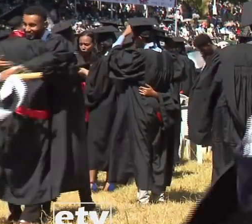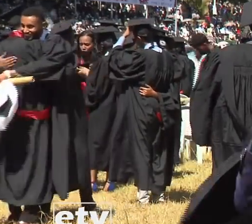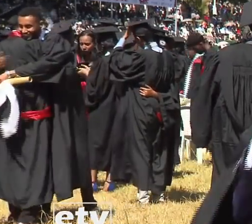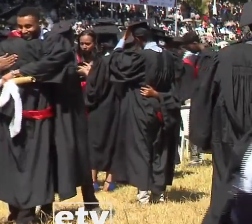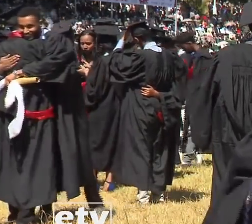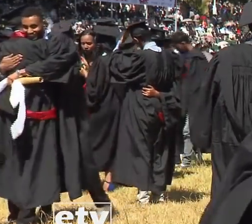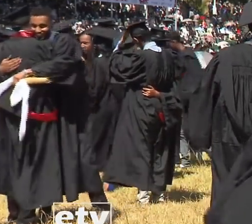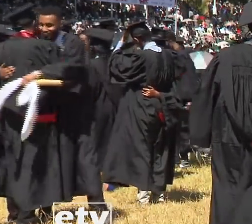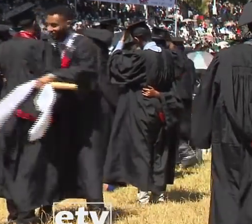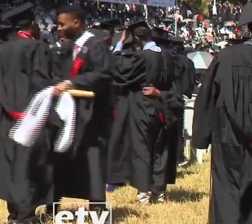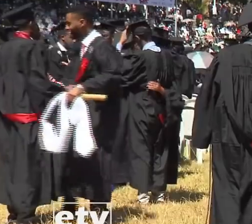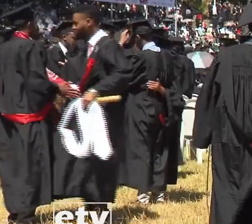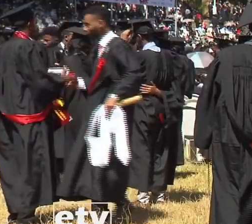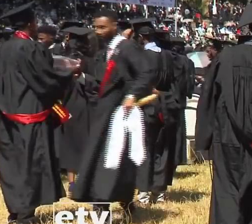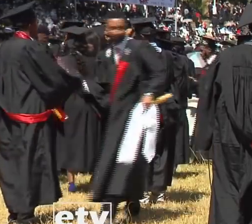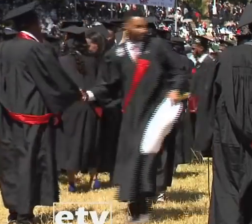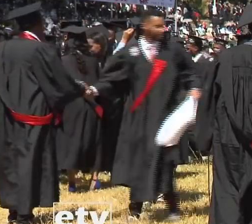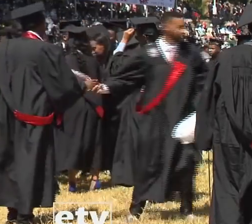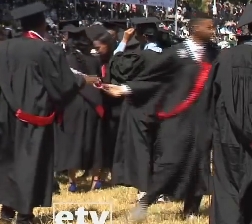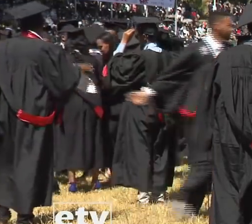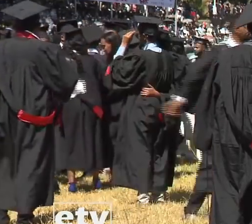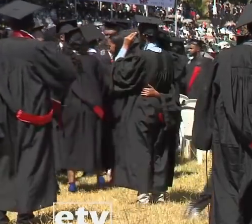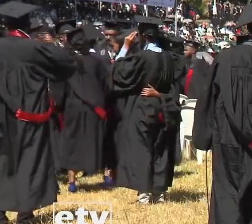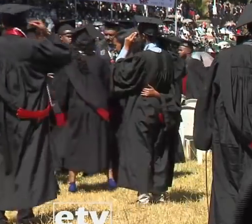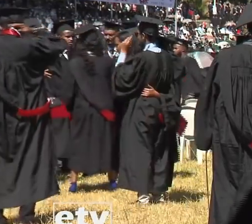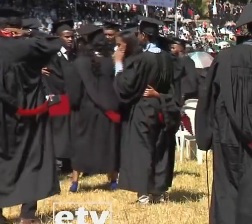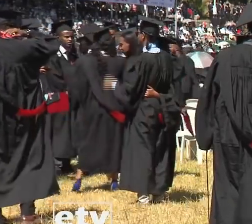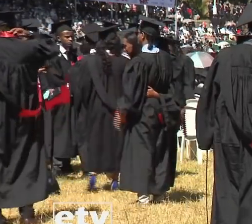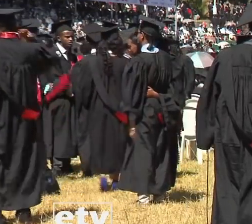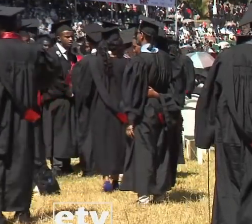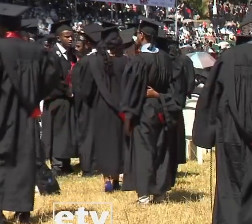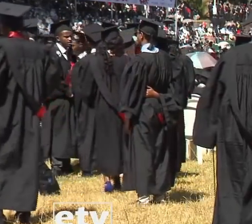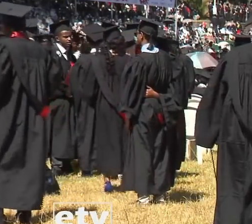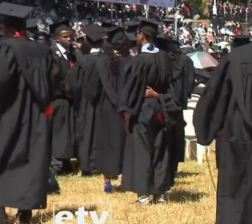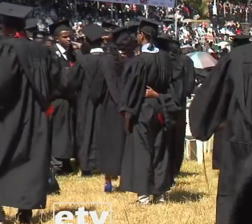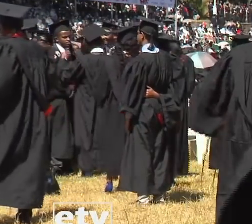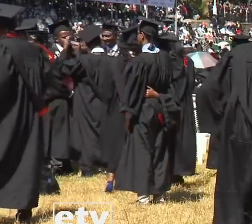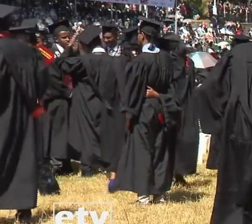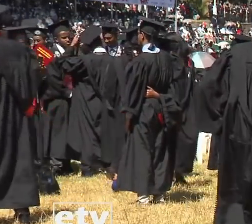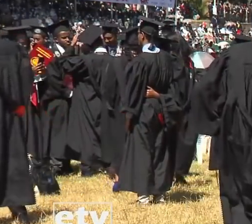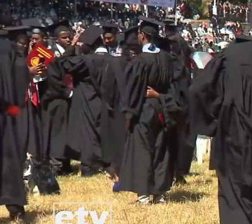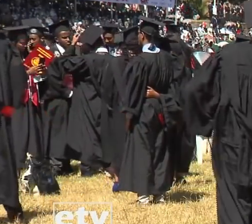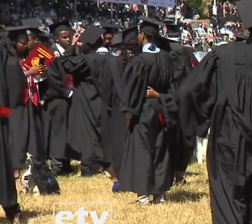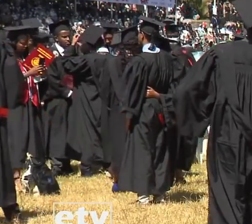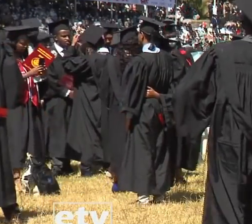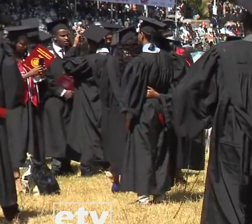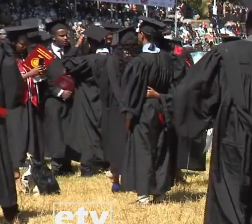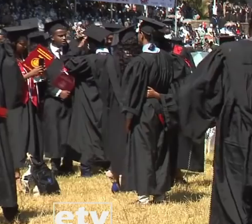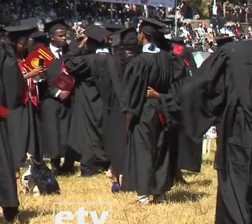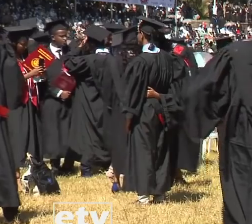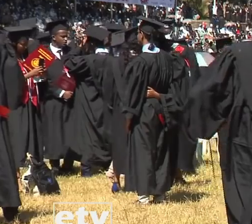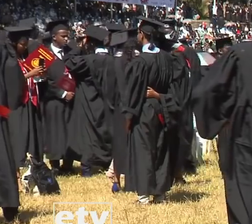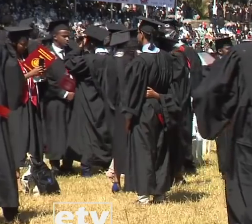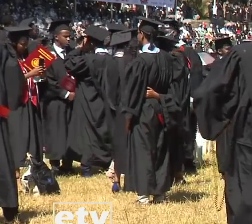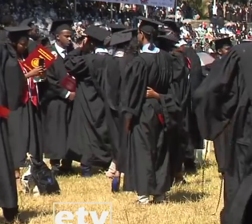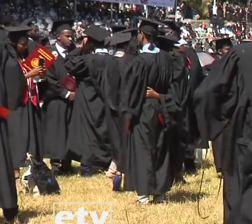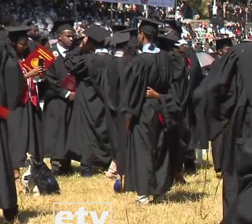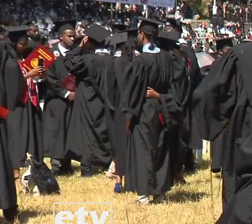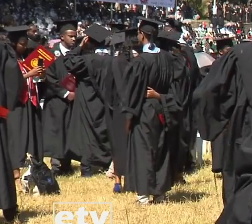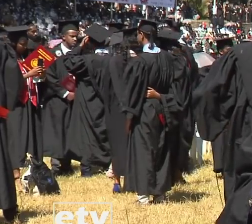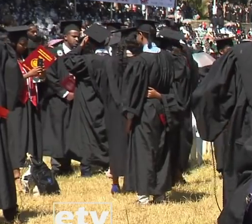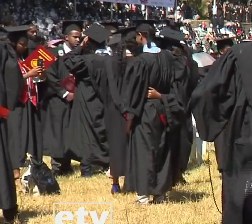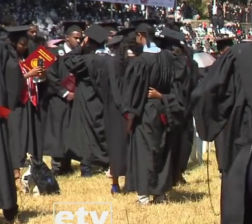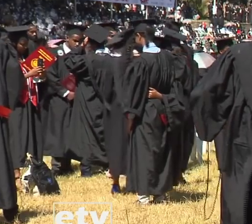ከዚህ የሚበልጥ ደስታ ያለ የመጀመሪያው ስኬት ነው። የመጀመሪያው እኛ ተማሪ እስከሆን